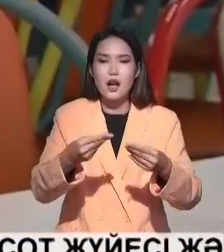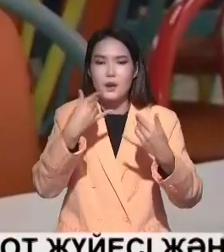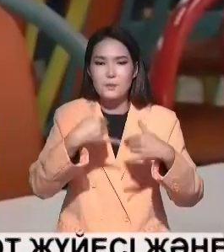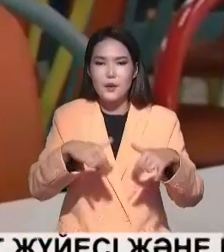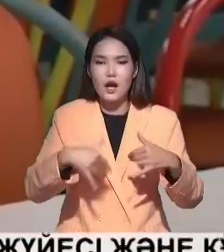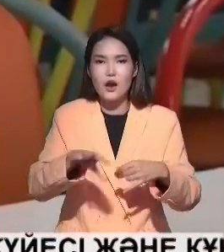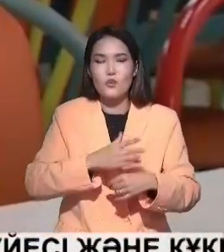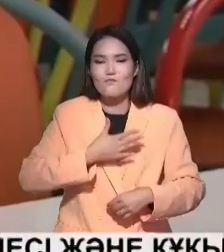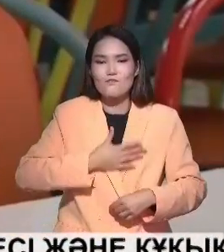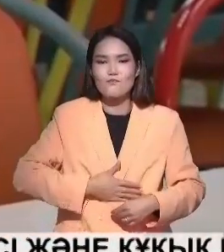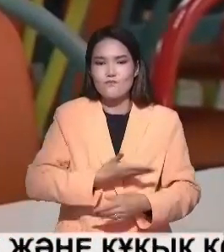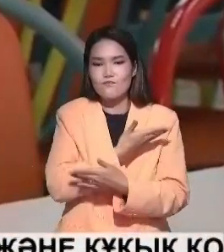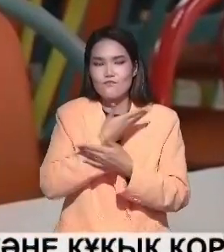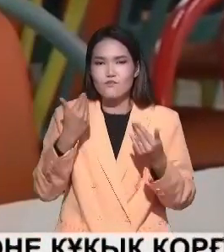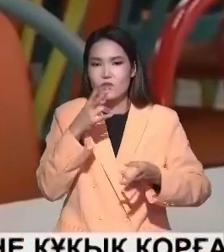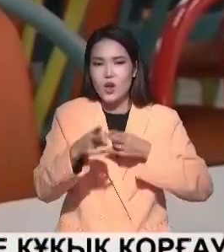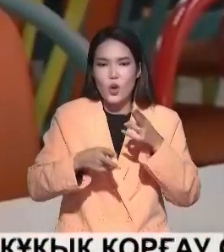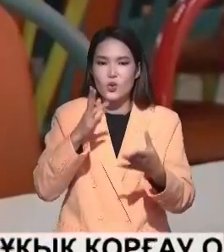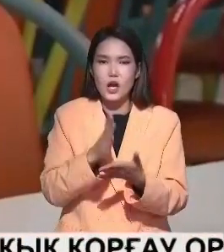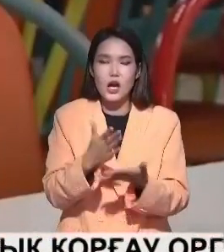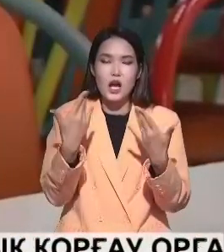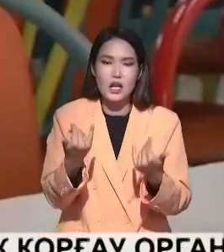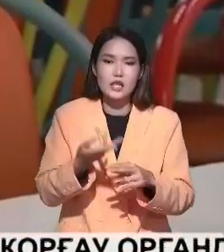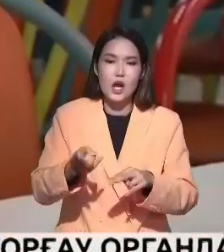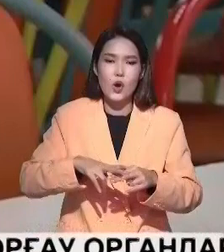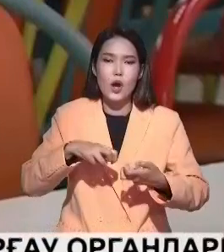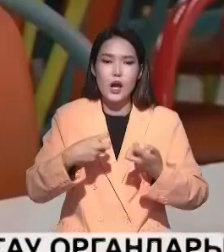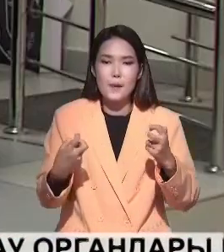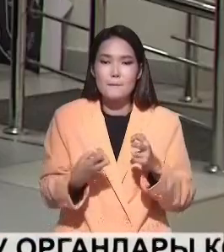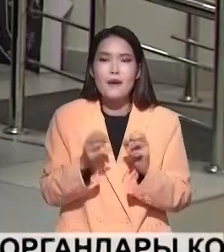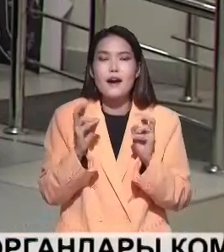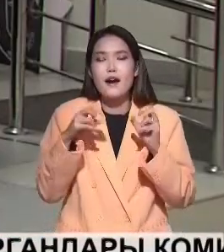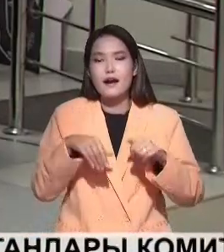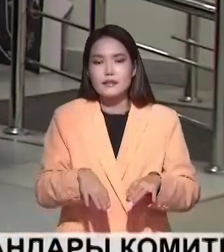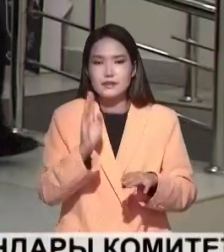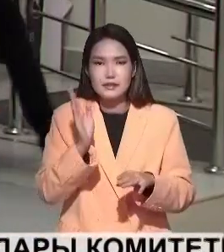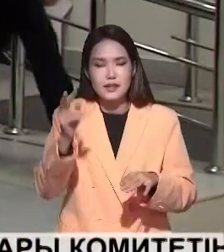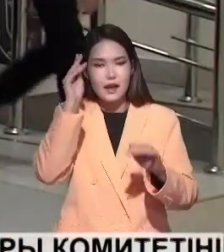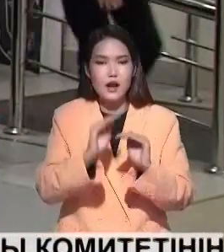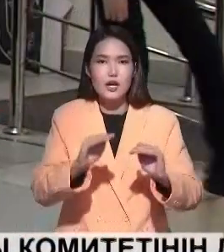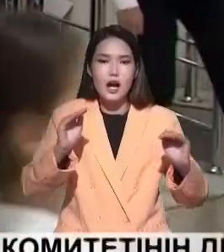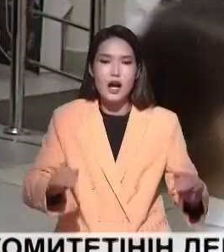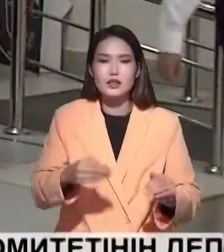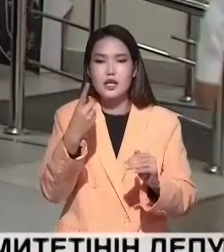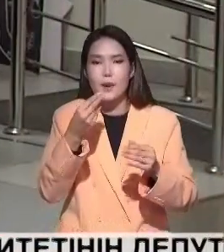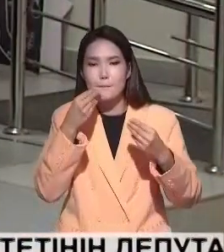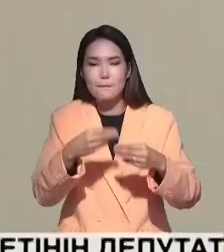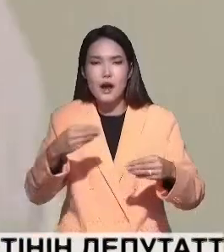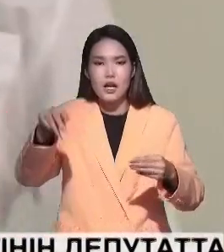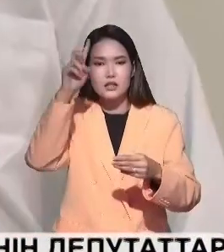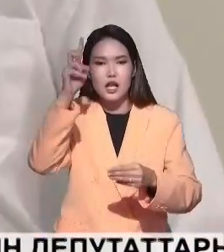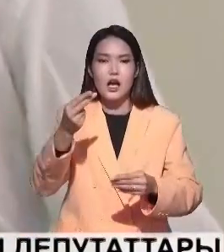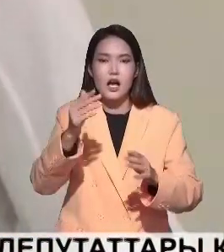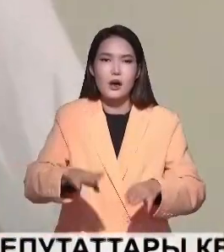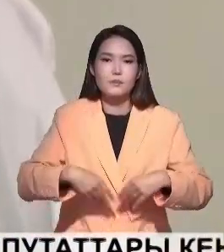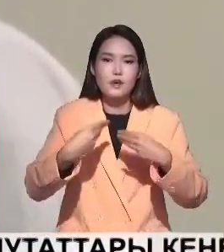толмай, құнарсыз деп жатады. Енді бұл мәселе қалай шешіледі? Оқушылардың бір күндік тағамына мемлекеттен бөлініп жатқан